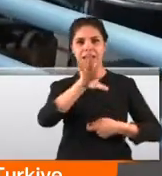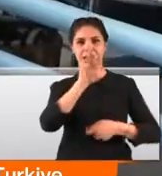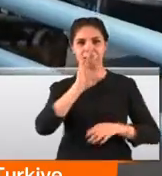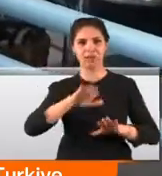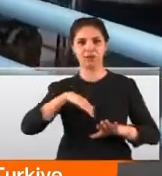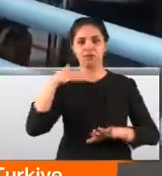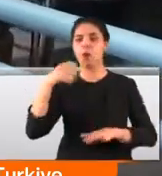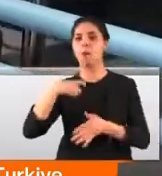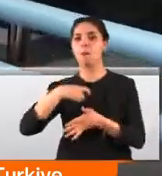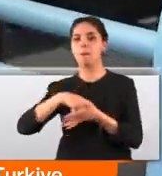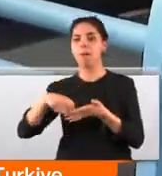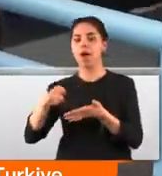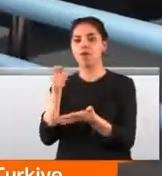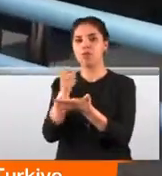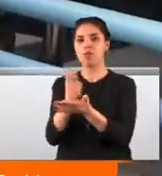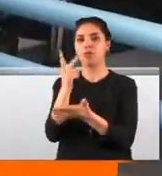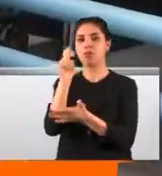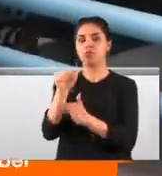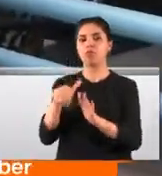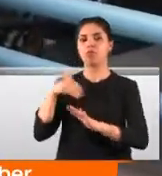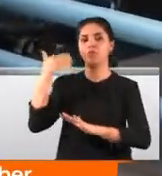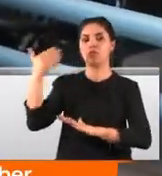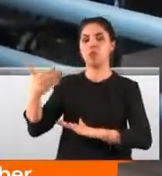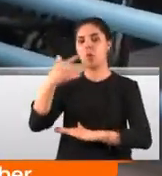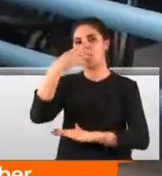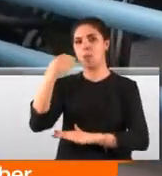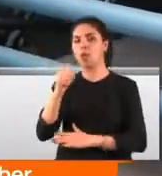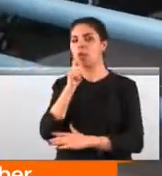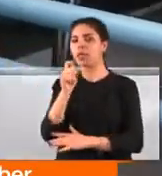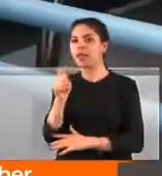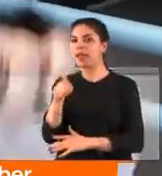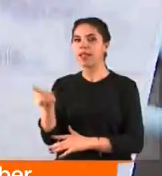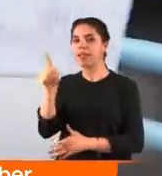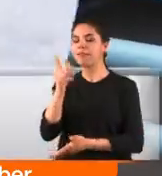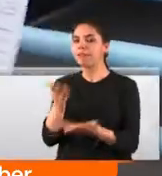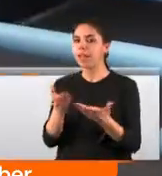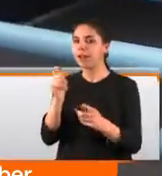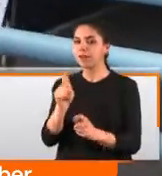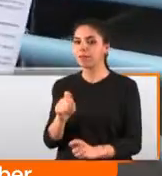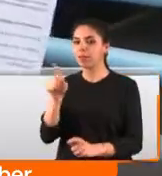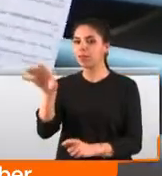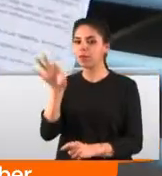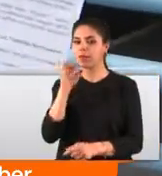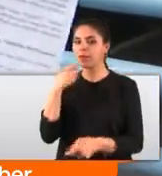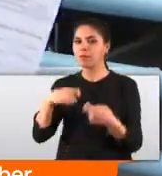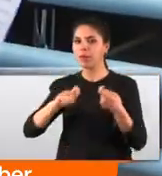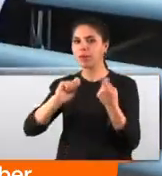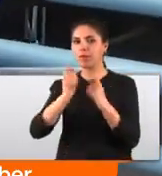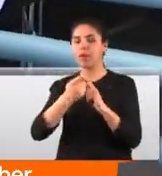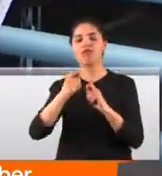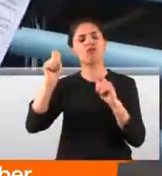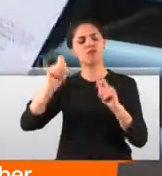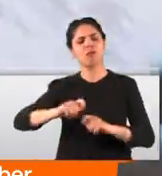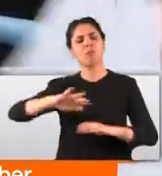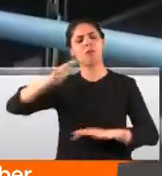sonra maaşınız yattıktan 3 gün sonra promosyon tekliflerini değerlendirebilir. Bu seçtiğiniz bankayı değiştirerek başka